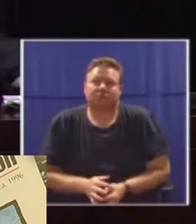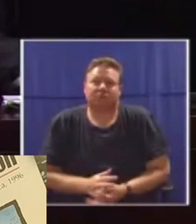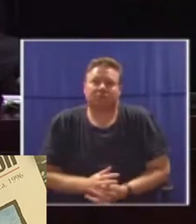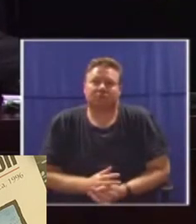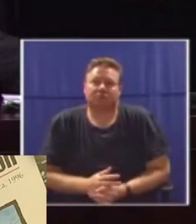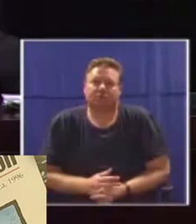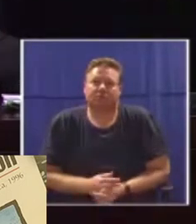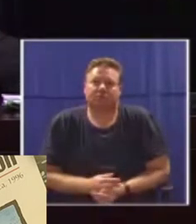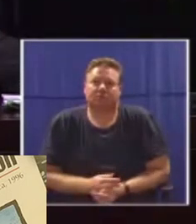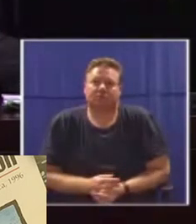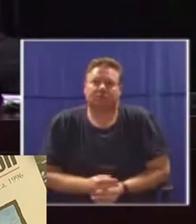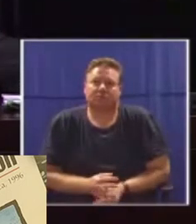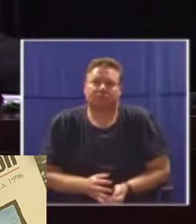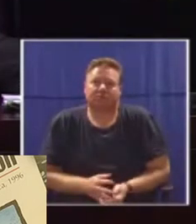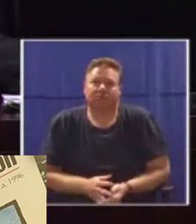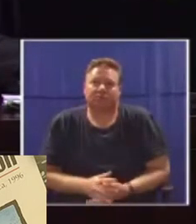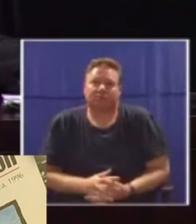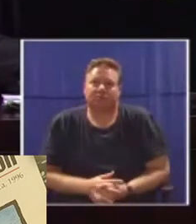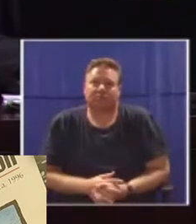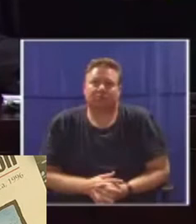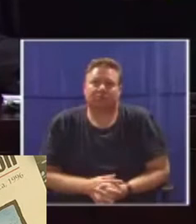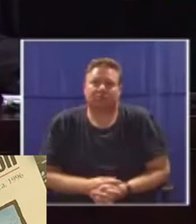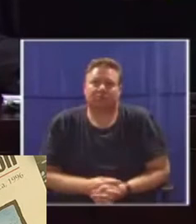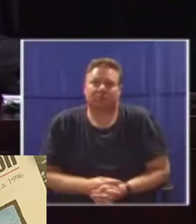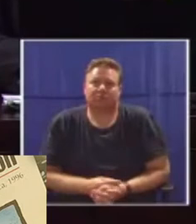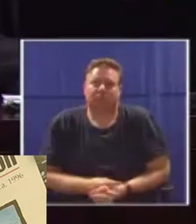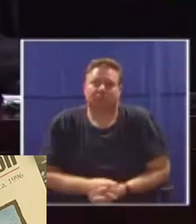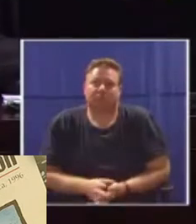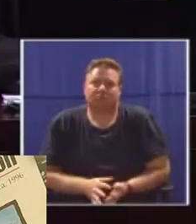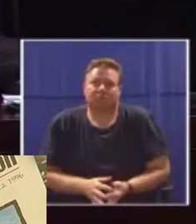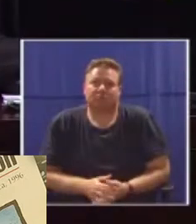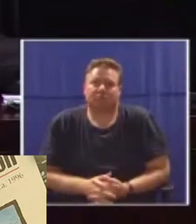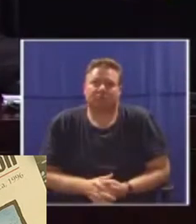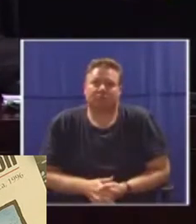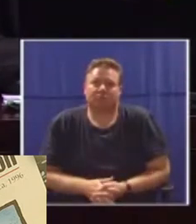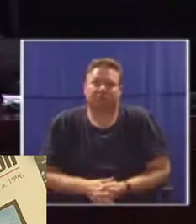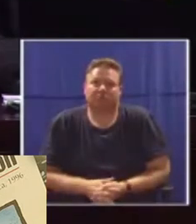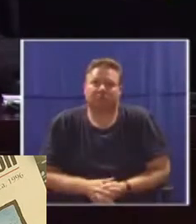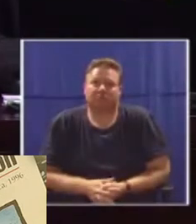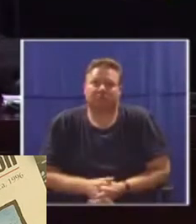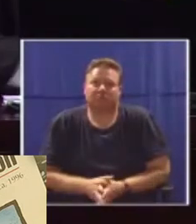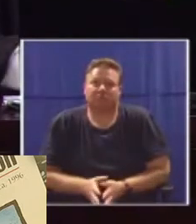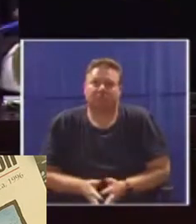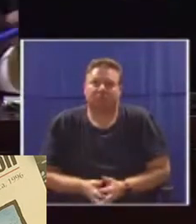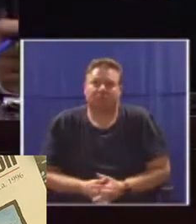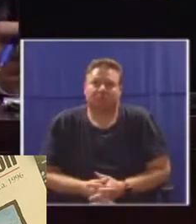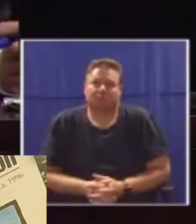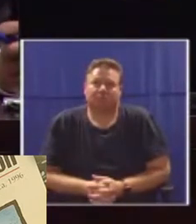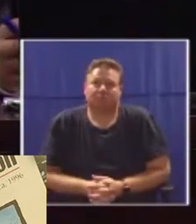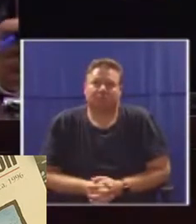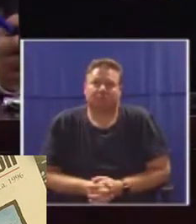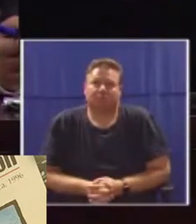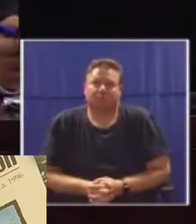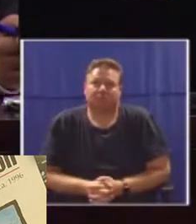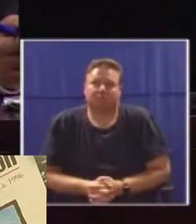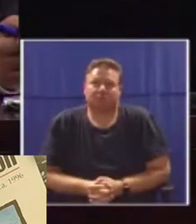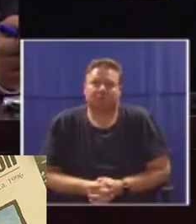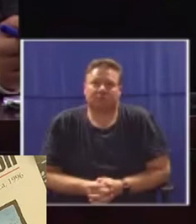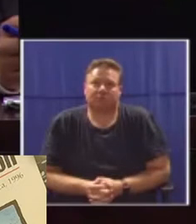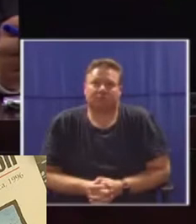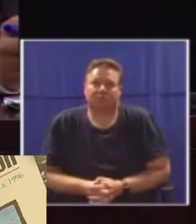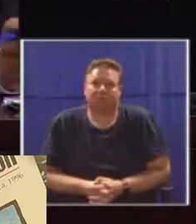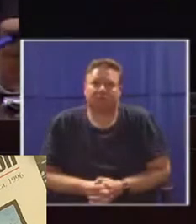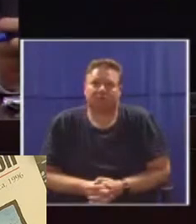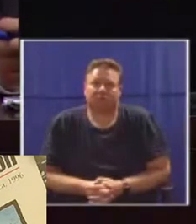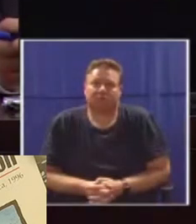teenoor kliënte. Met slegs 'n paar provinsies en selfs minder munisipaliteite wat tot dusver plaaslike